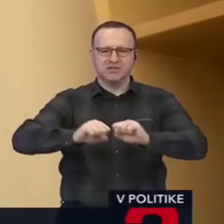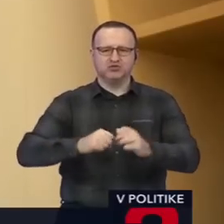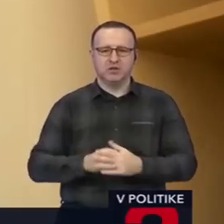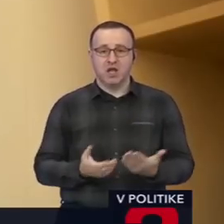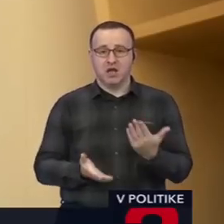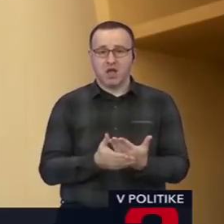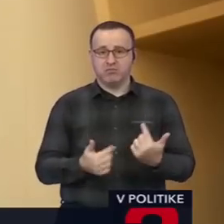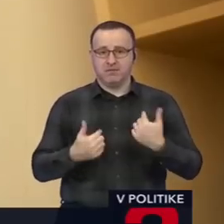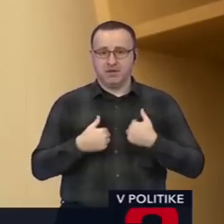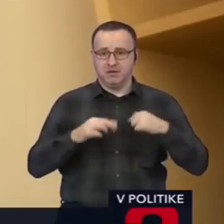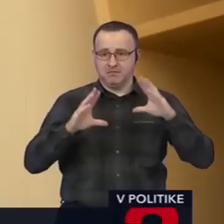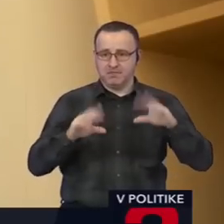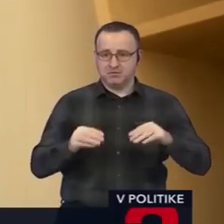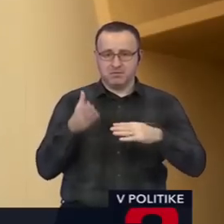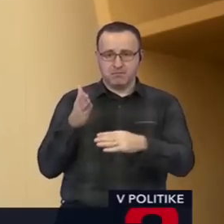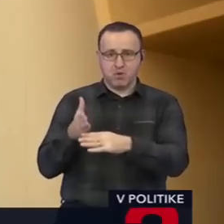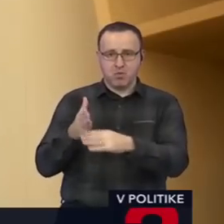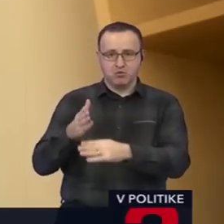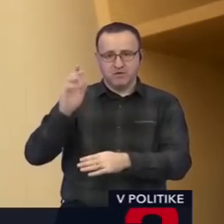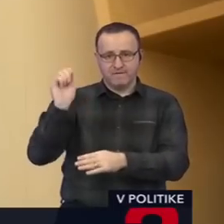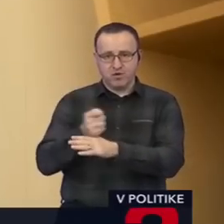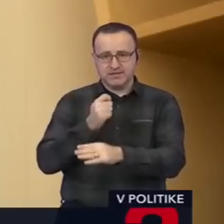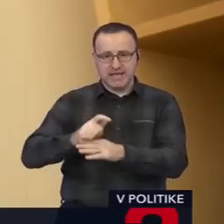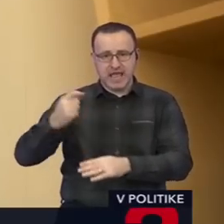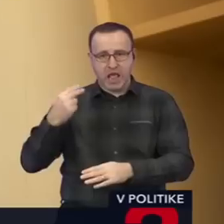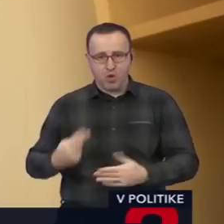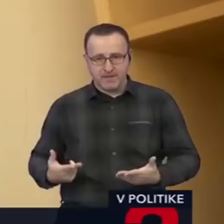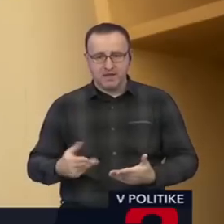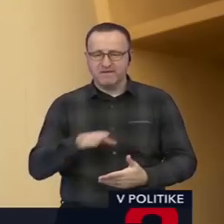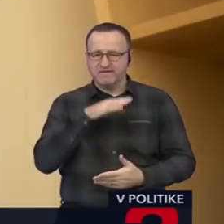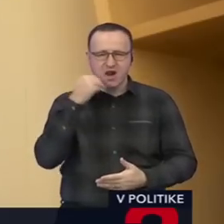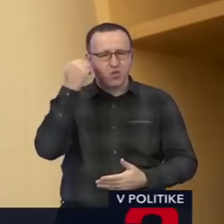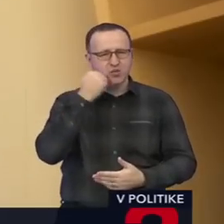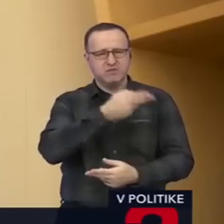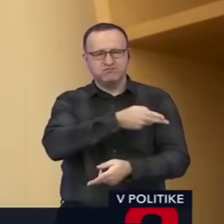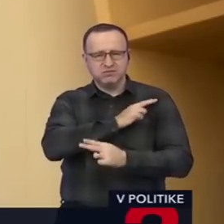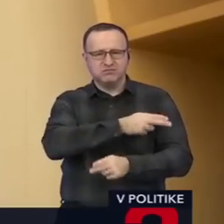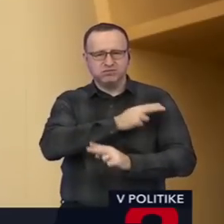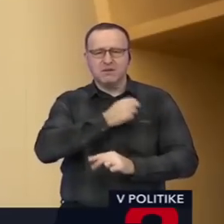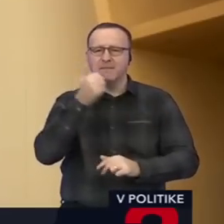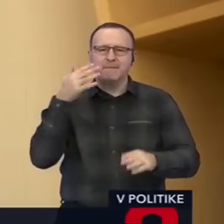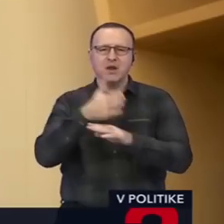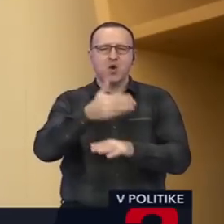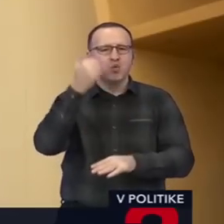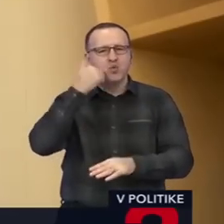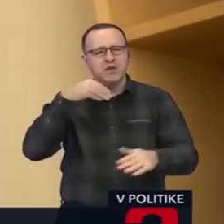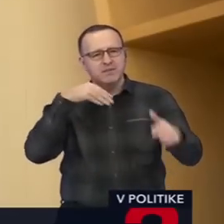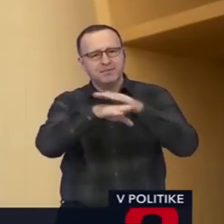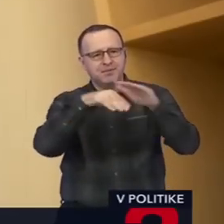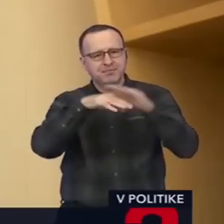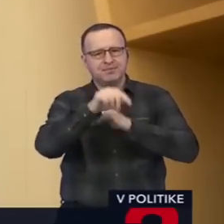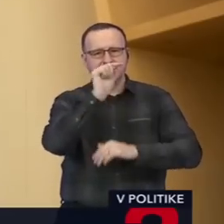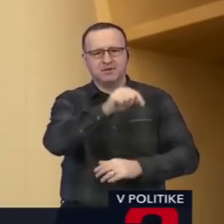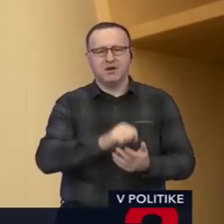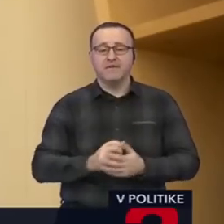pomáhať, či vojensky, či ekonomicky, je, že by zomreli ďalšie 10 tisíce ľudí, milióny by boli vyhnané z domov vrátane na Slovensko a v tom